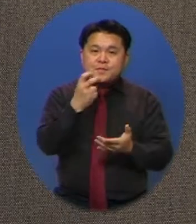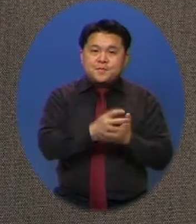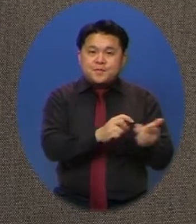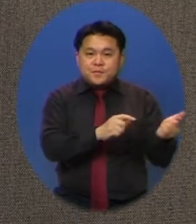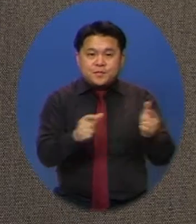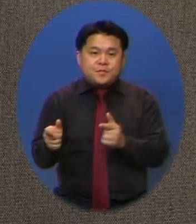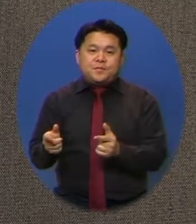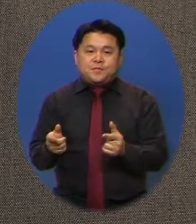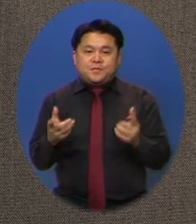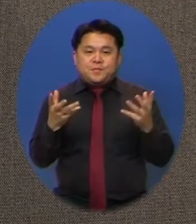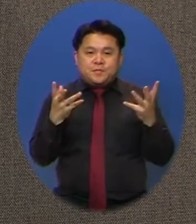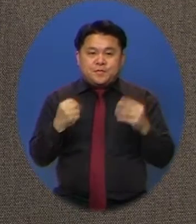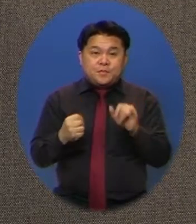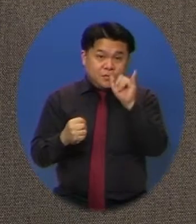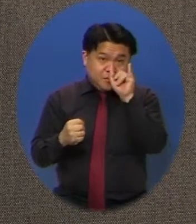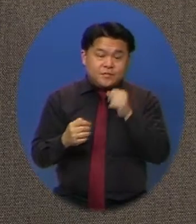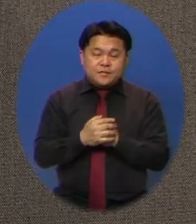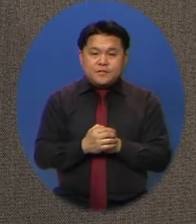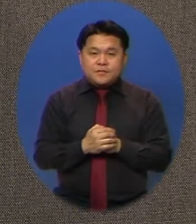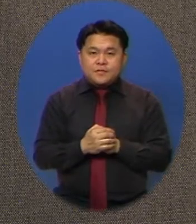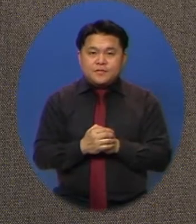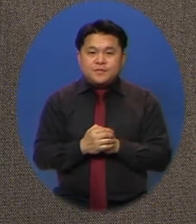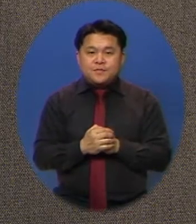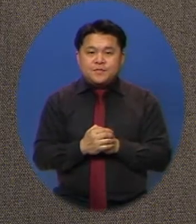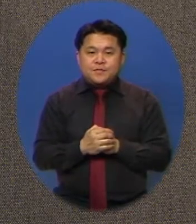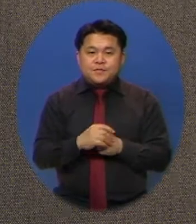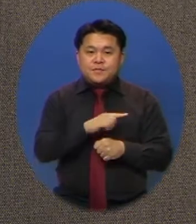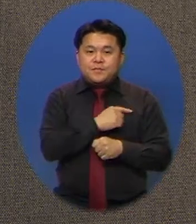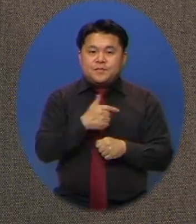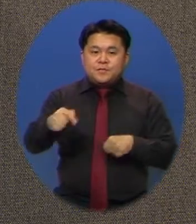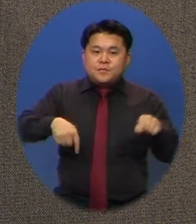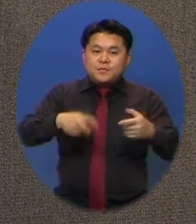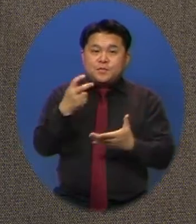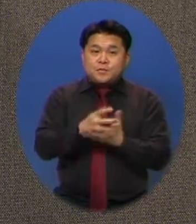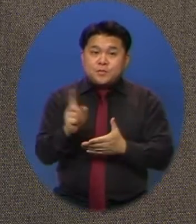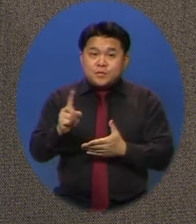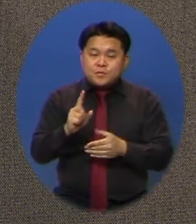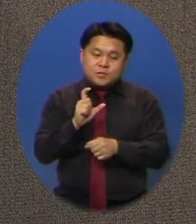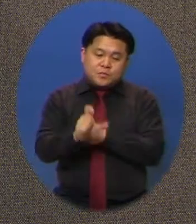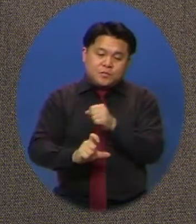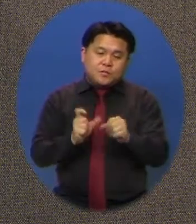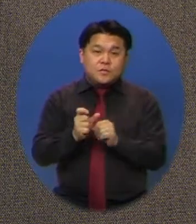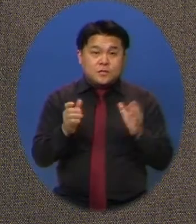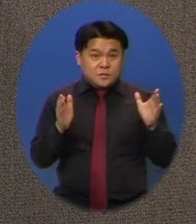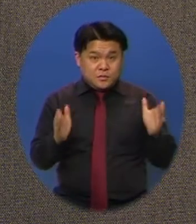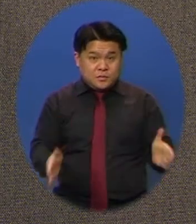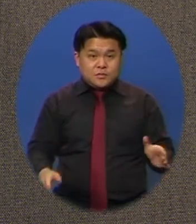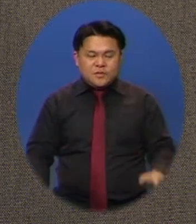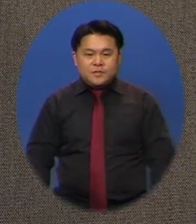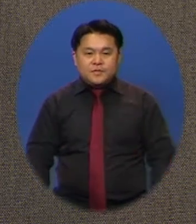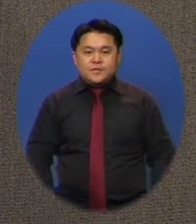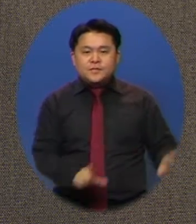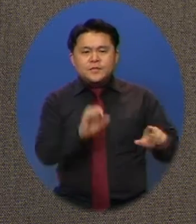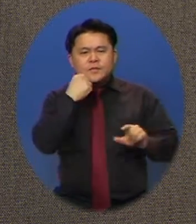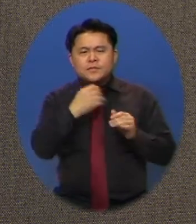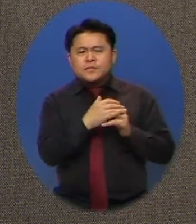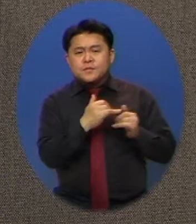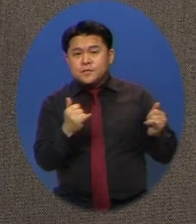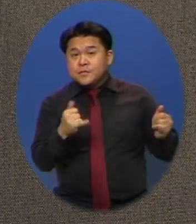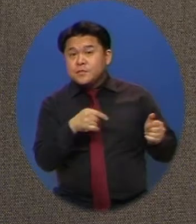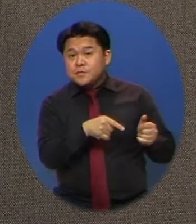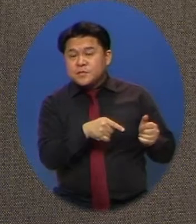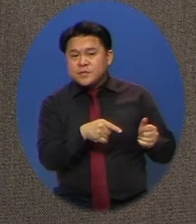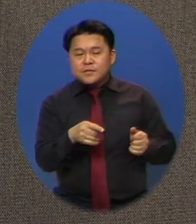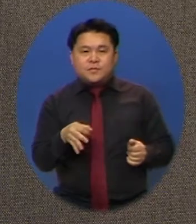상당히 많이 수행이 돼 있습니다. 가장 큰 정책으로 본다면 지난 15년 동안 우리 생활이 어려운